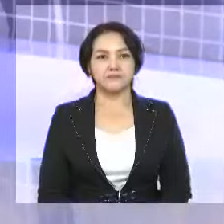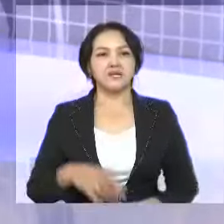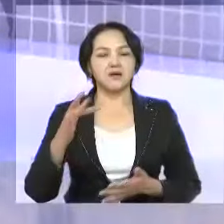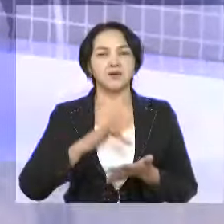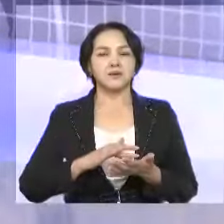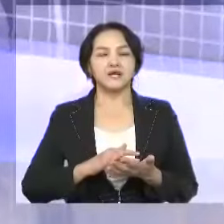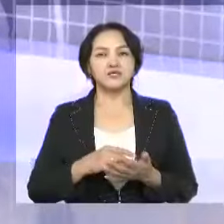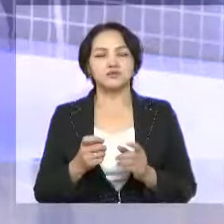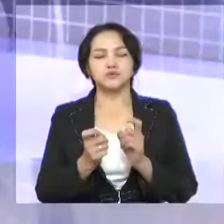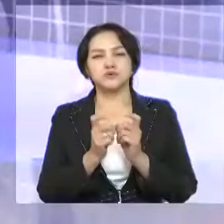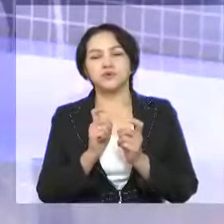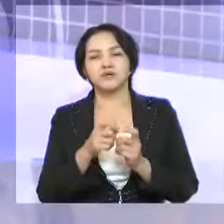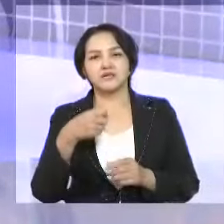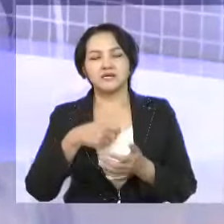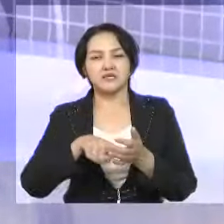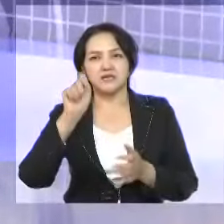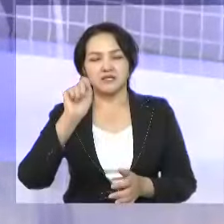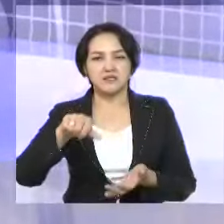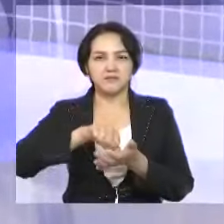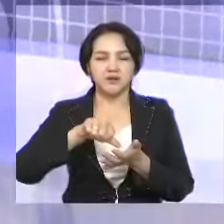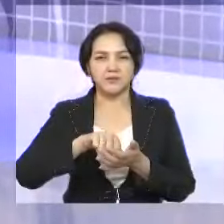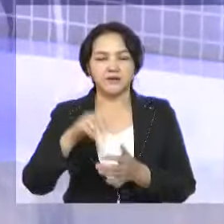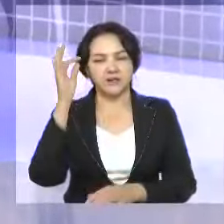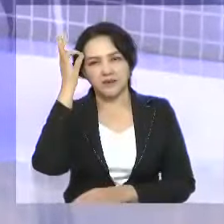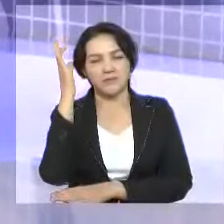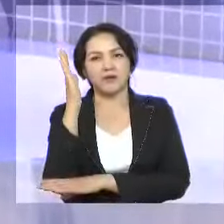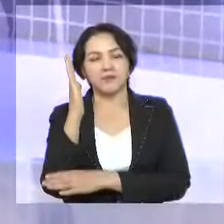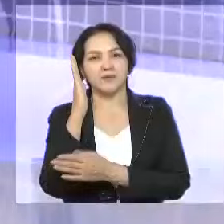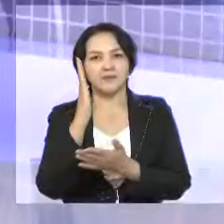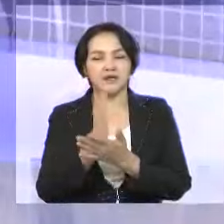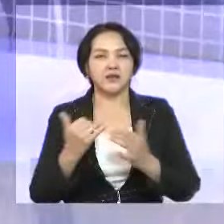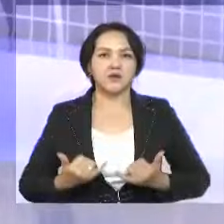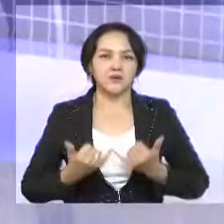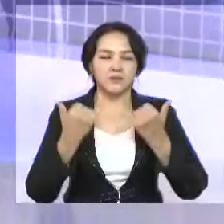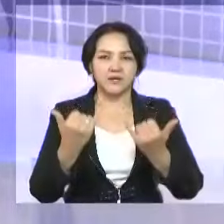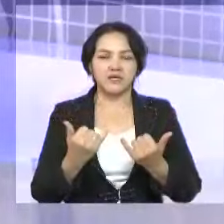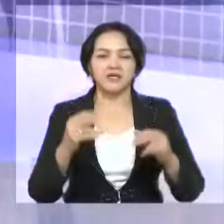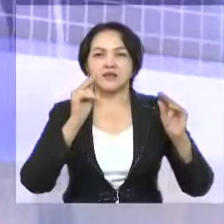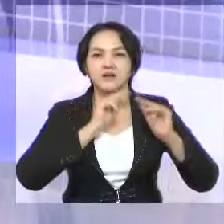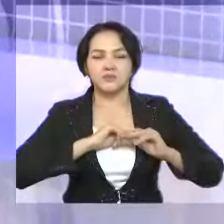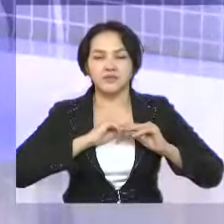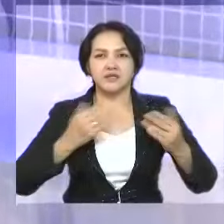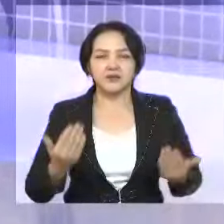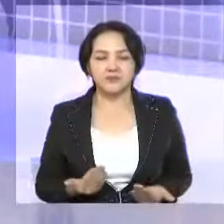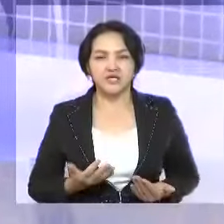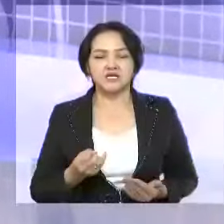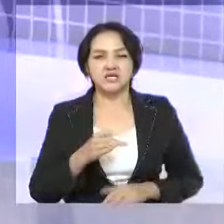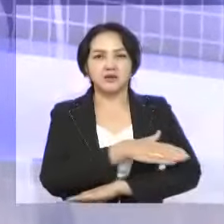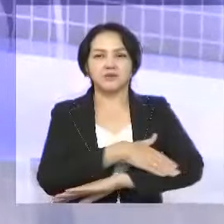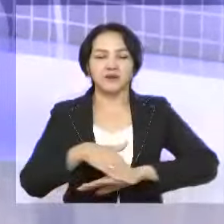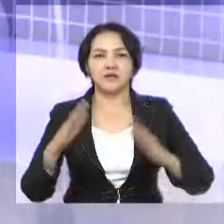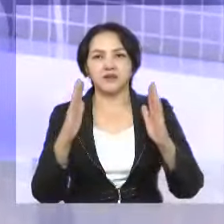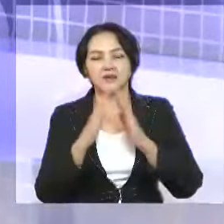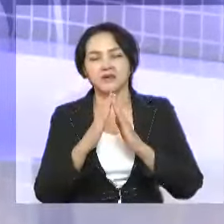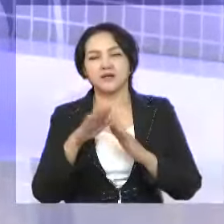Қалада соғыс ардагері Мұса Алданиязовқа мемориалды тақта орнатылды. Құрмет тақтасы еңбек ардагері тұрған Есет Батыр көшесіндегі